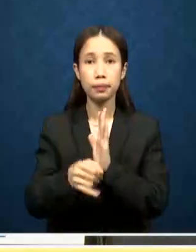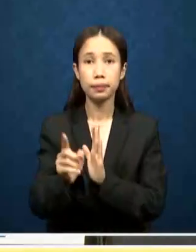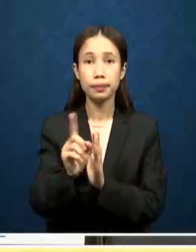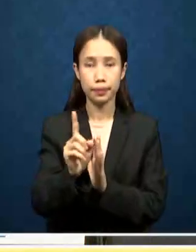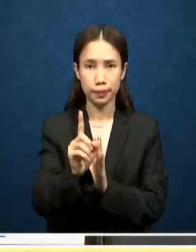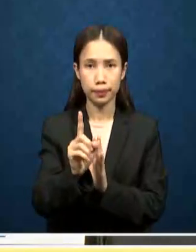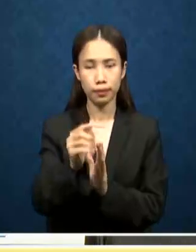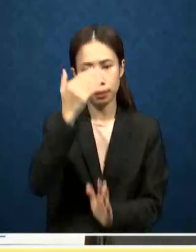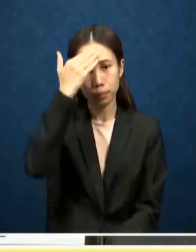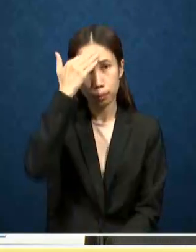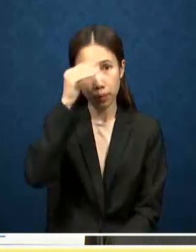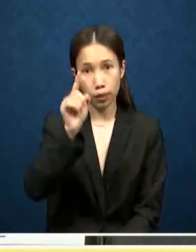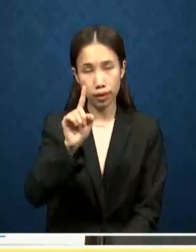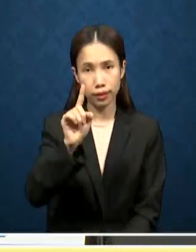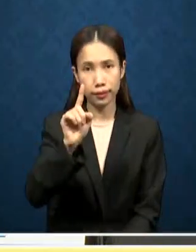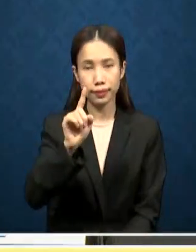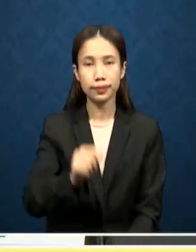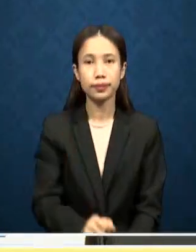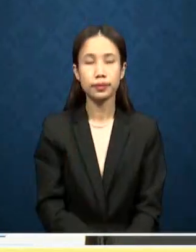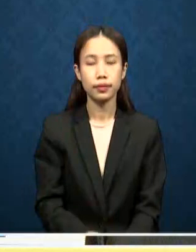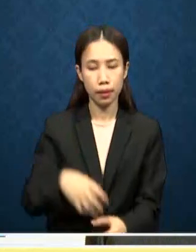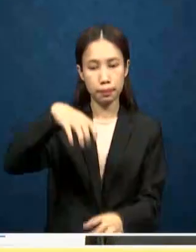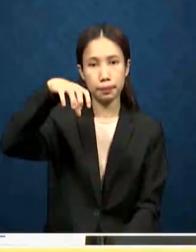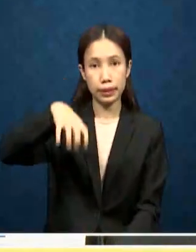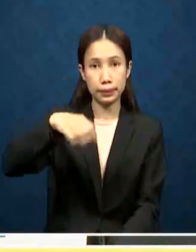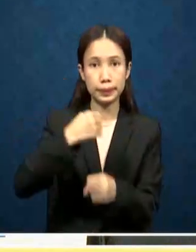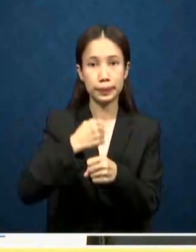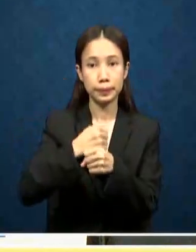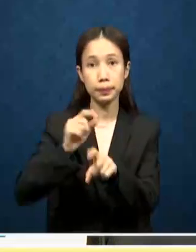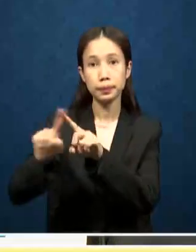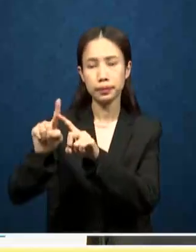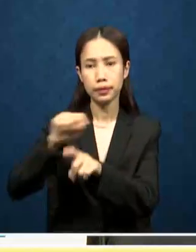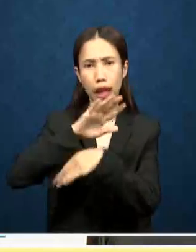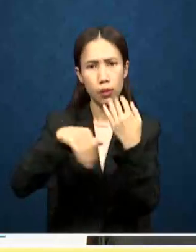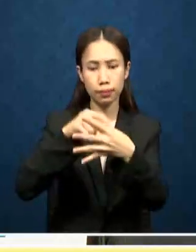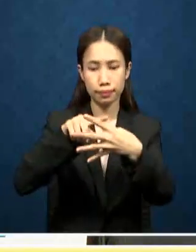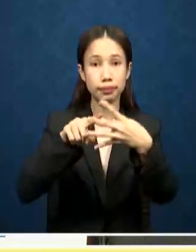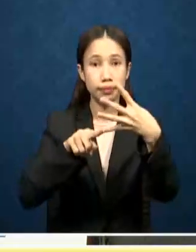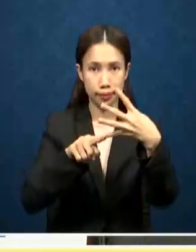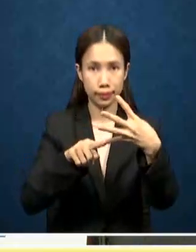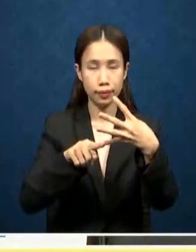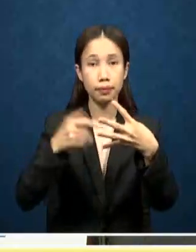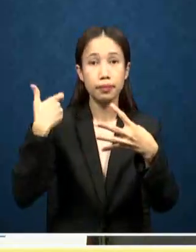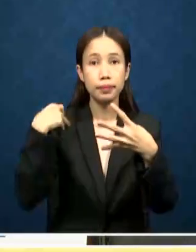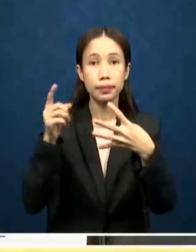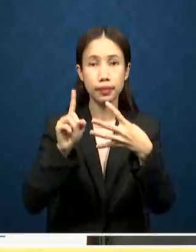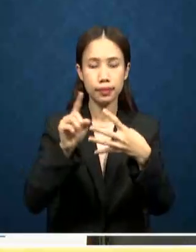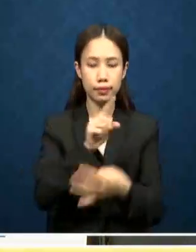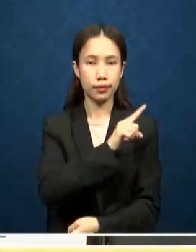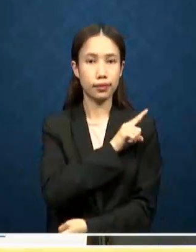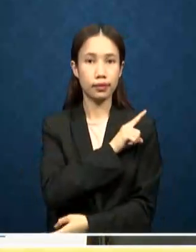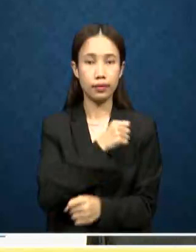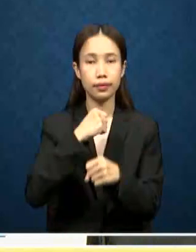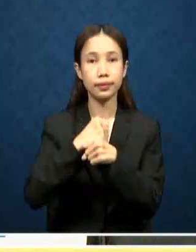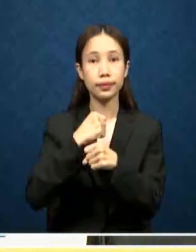ตัวเพราะหน่วยงานดังกล่าวที่ผมพูดมาทั้ง 4หน่วยงานเนี้ยมีบทบาทหน้าที่มี